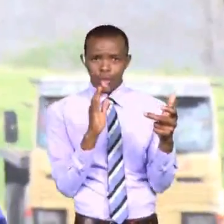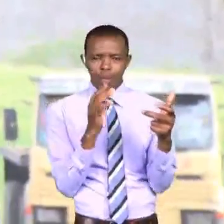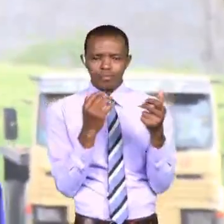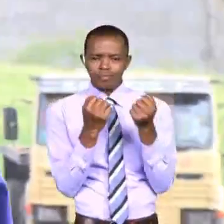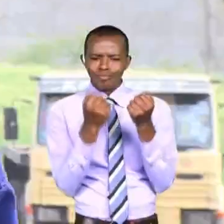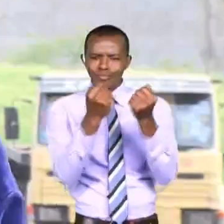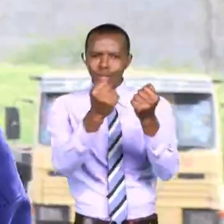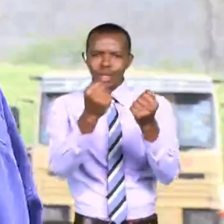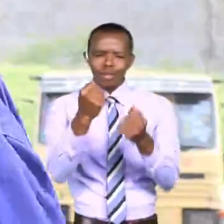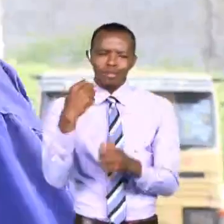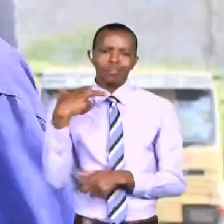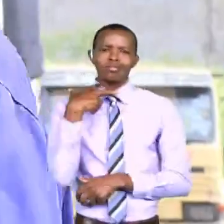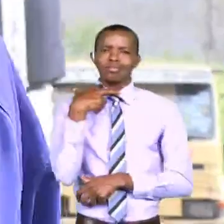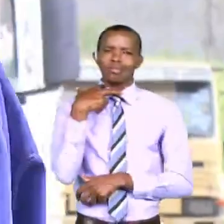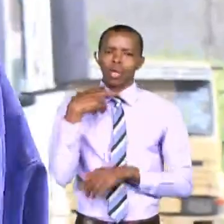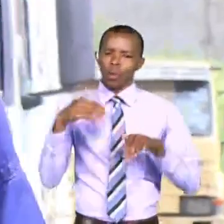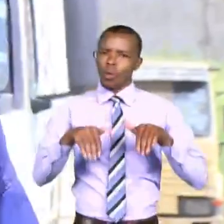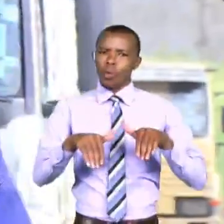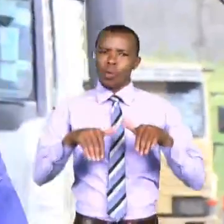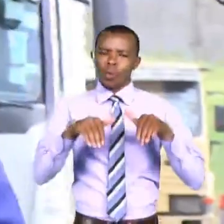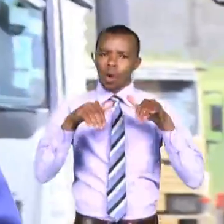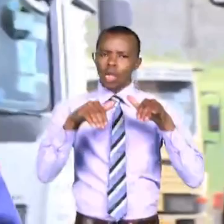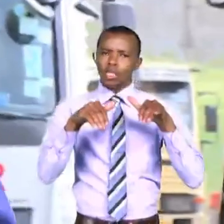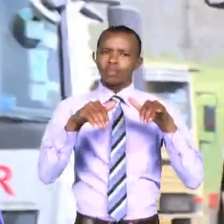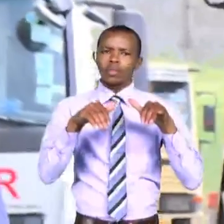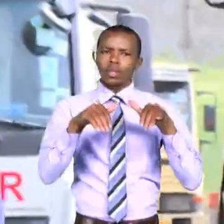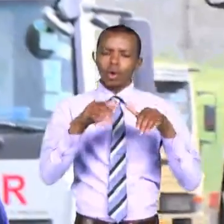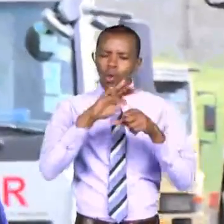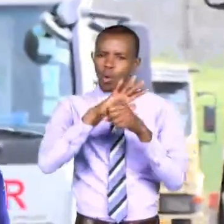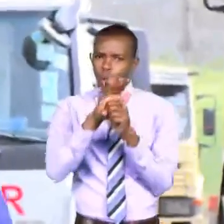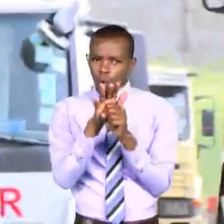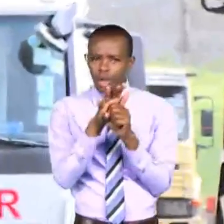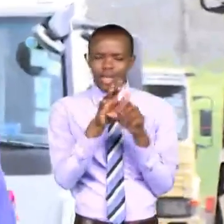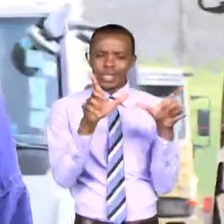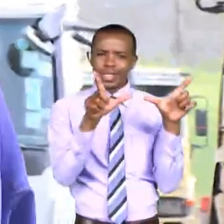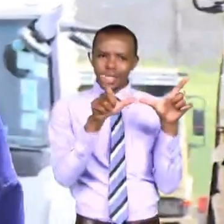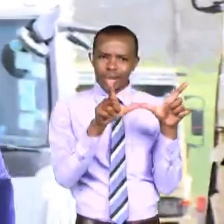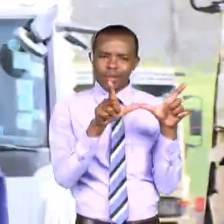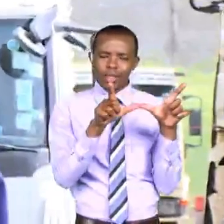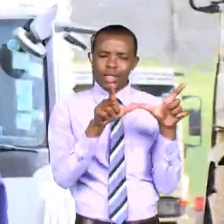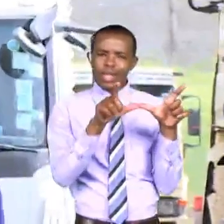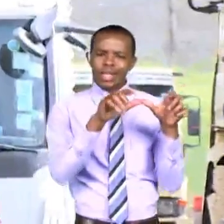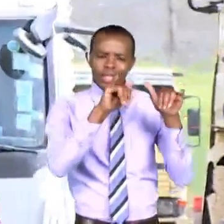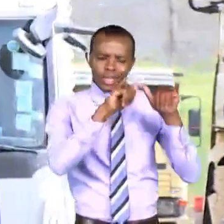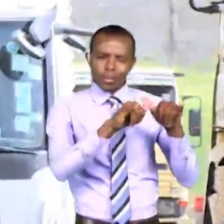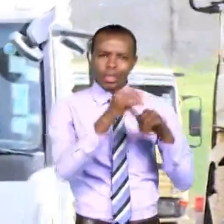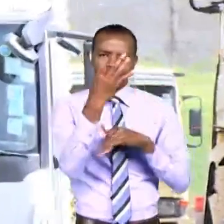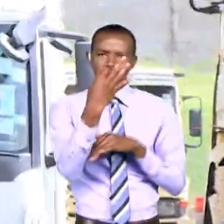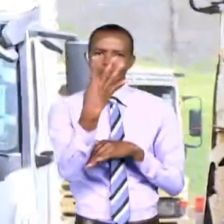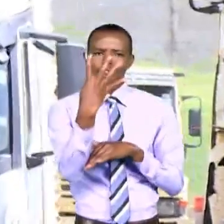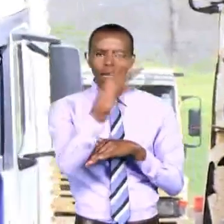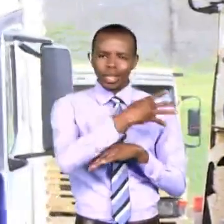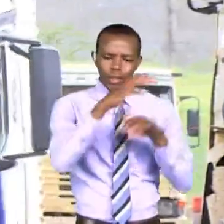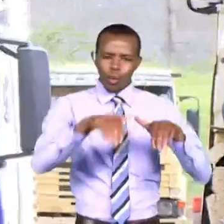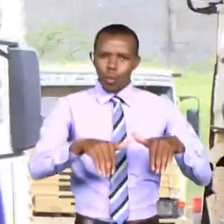ubane mahali. Ungojee mambo ya tuseme kama iko fit na nini. Hiyo barua unazamaliza siku kama 3-4